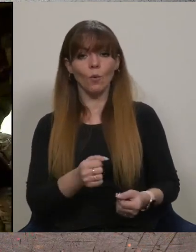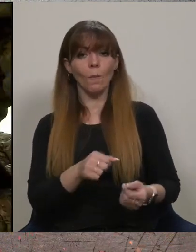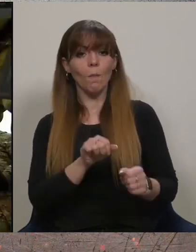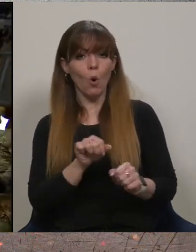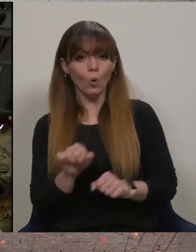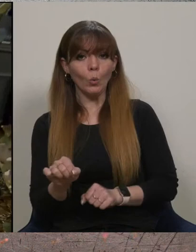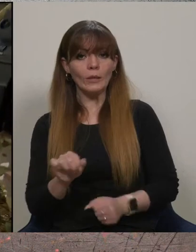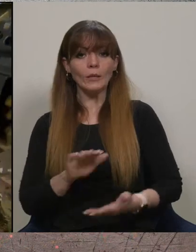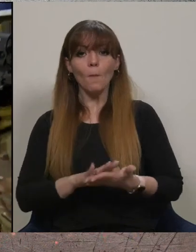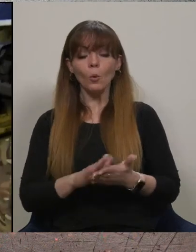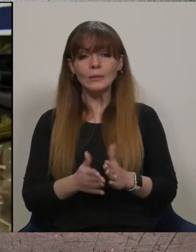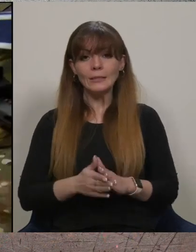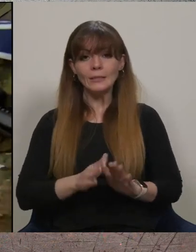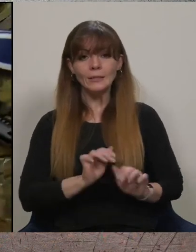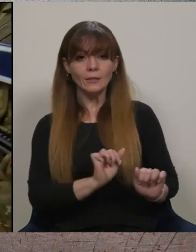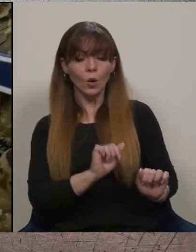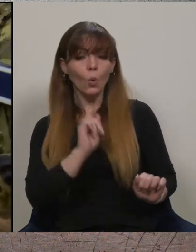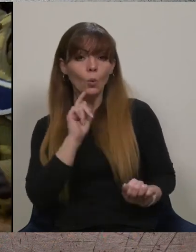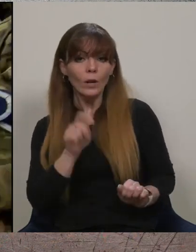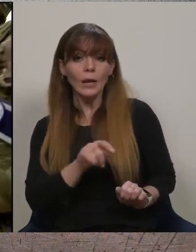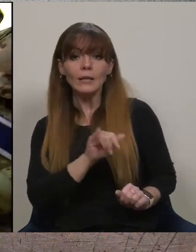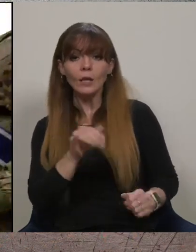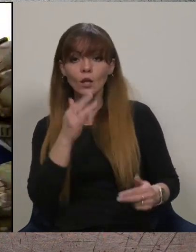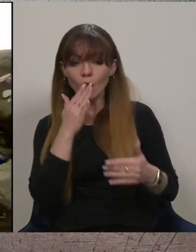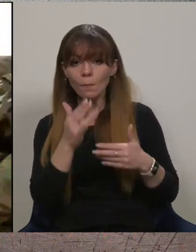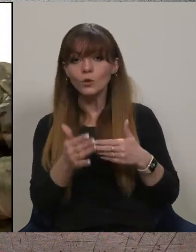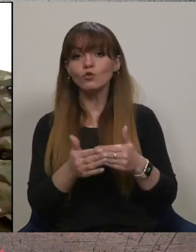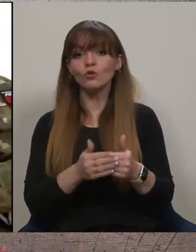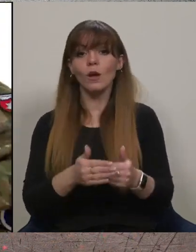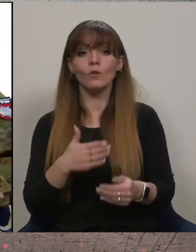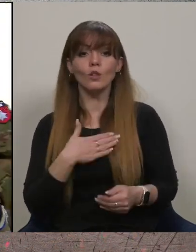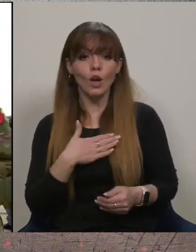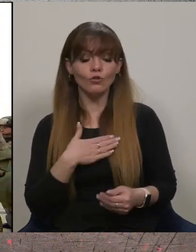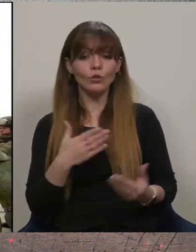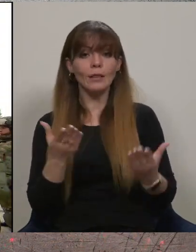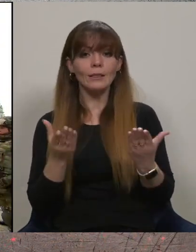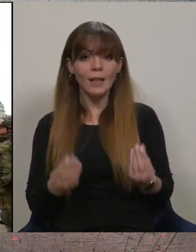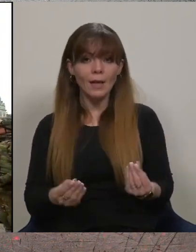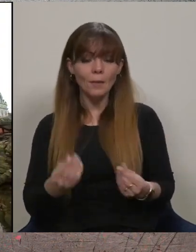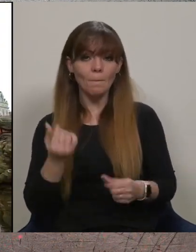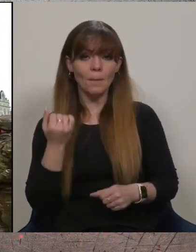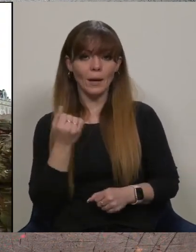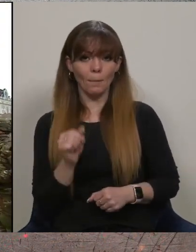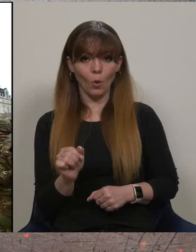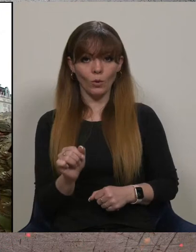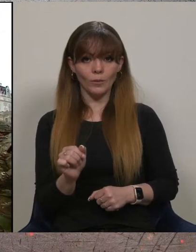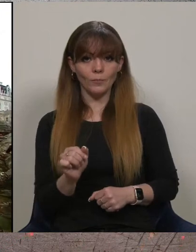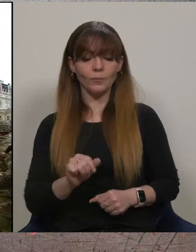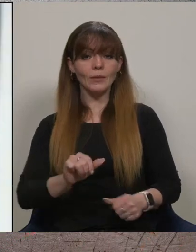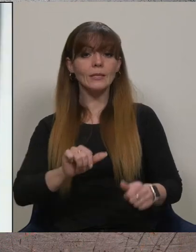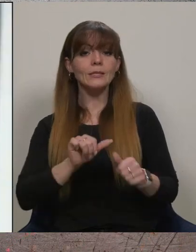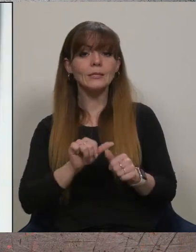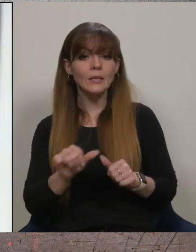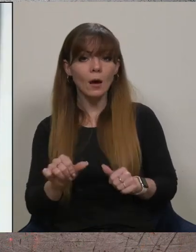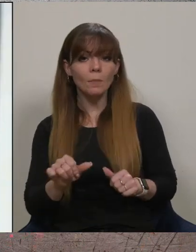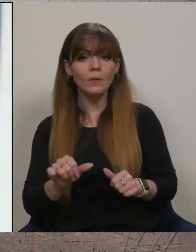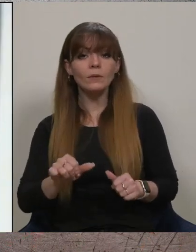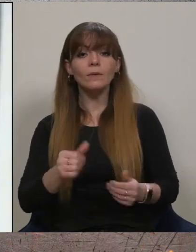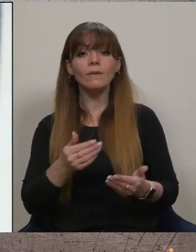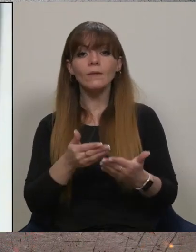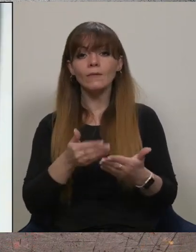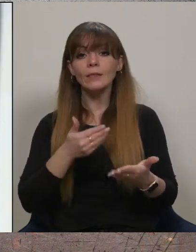боронить позиції України і наближає наш день перемоги. Саме від